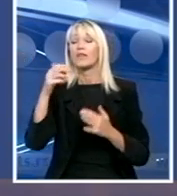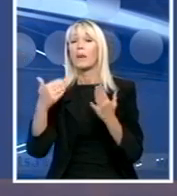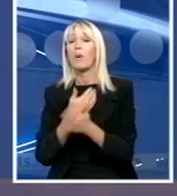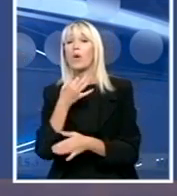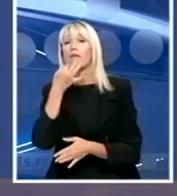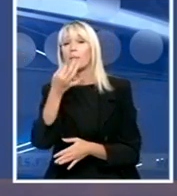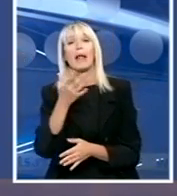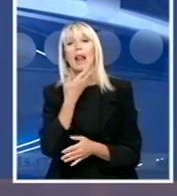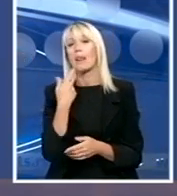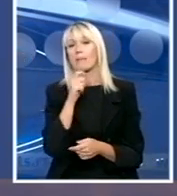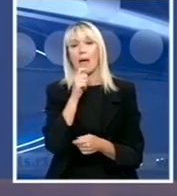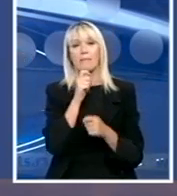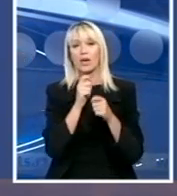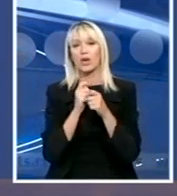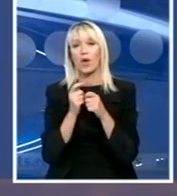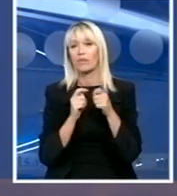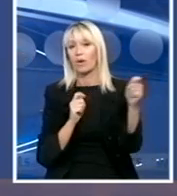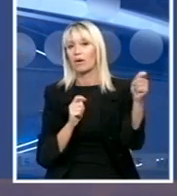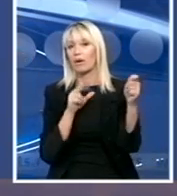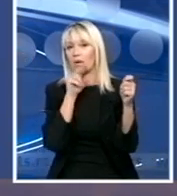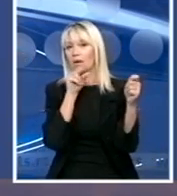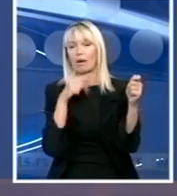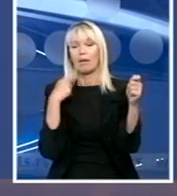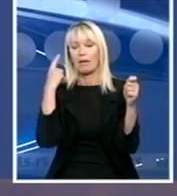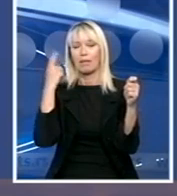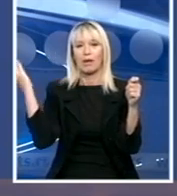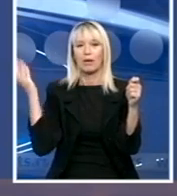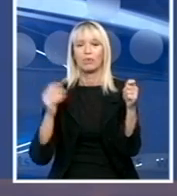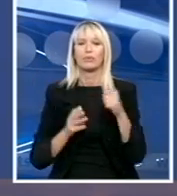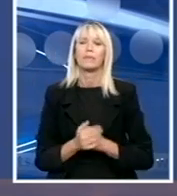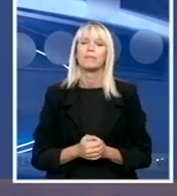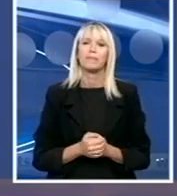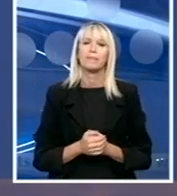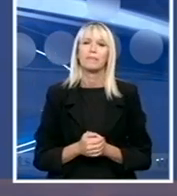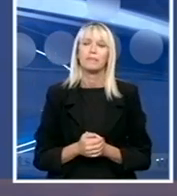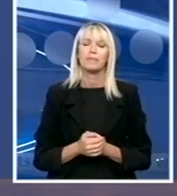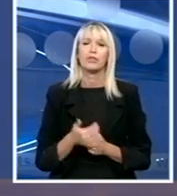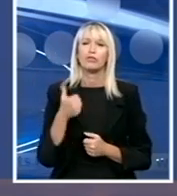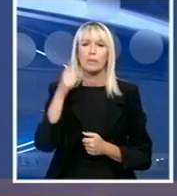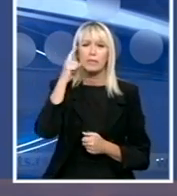Na kada mislite na mere, mislite na redovno čišćenje prostorija.